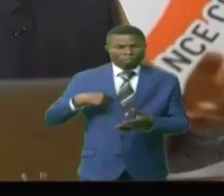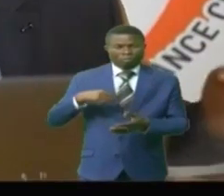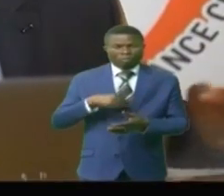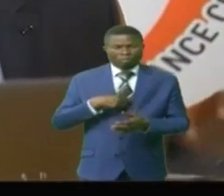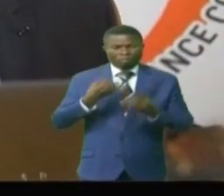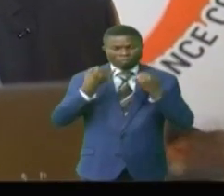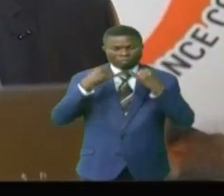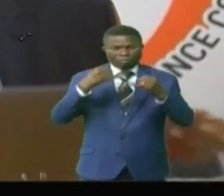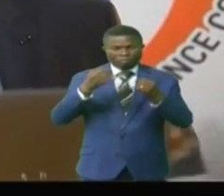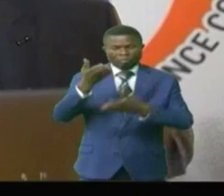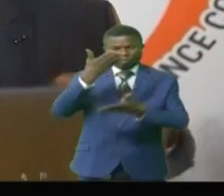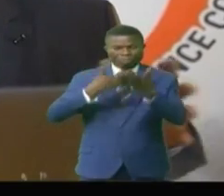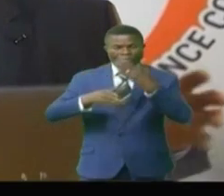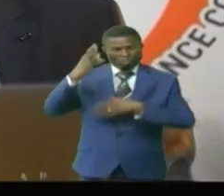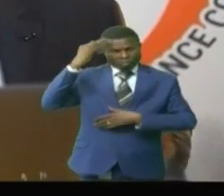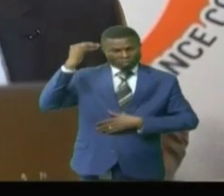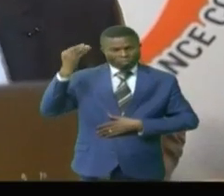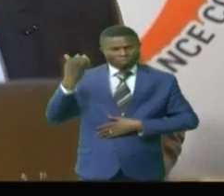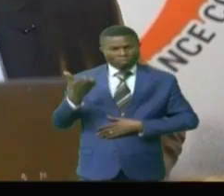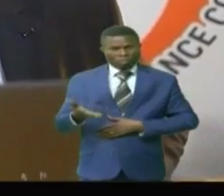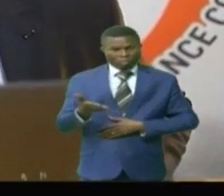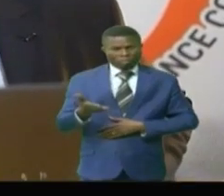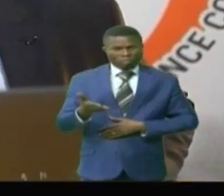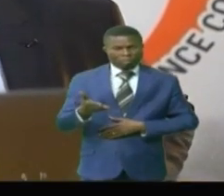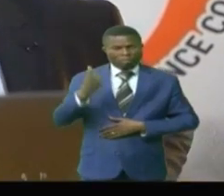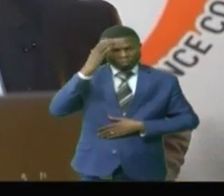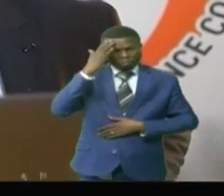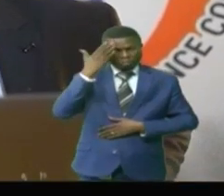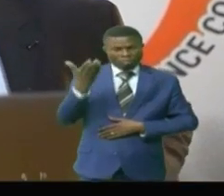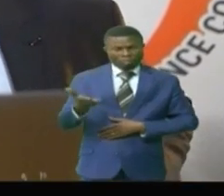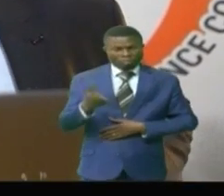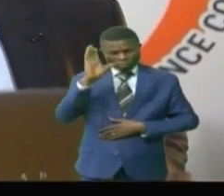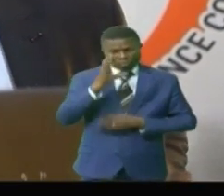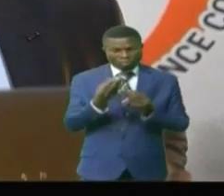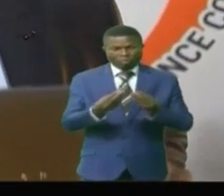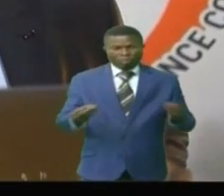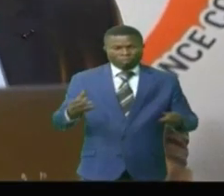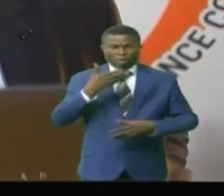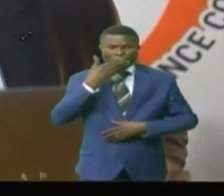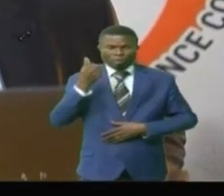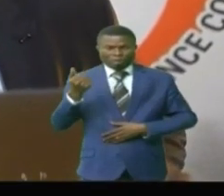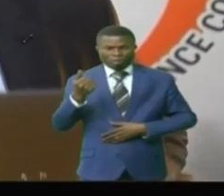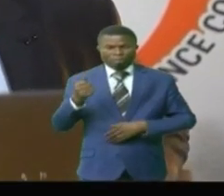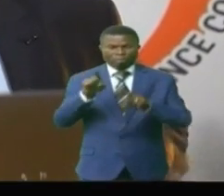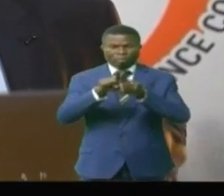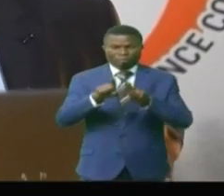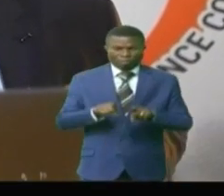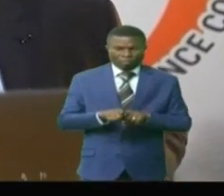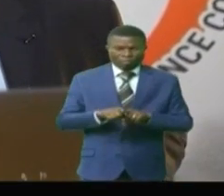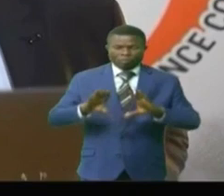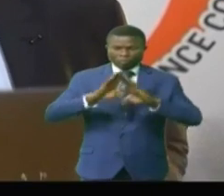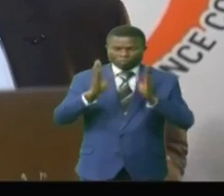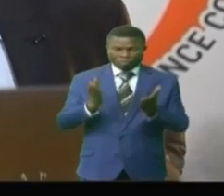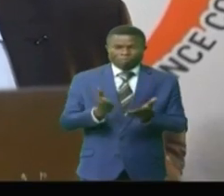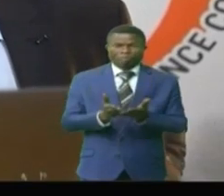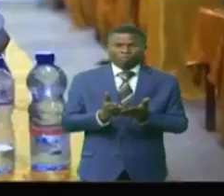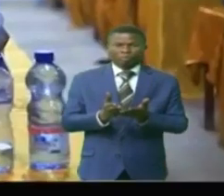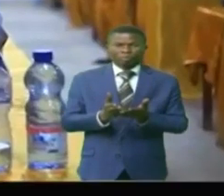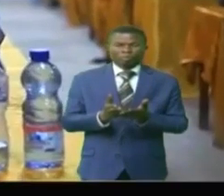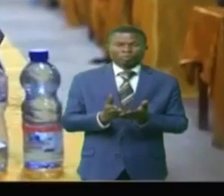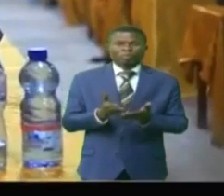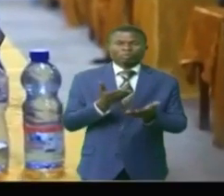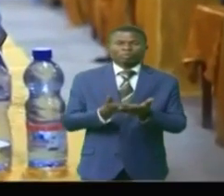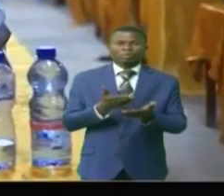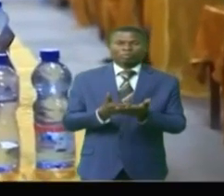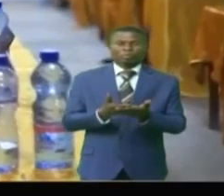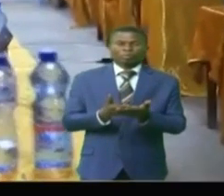informations, échanger ce qu'ils ont, faire du réseautage et tous s'approprier